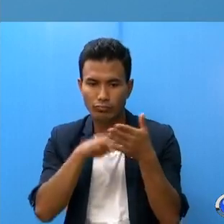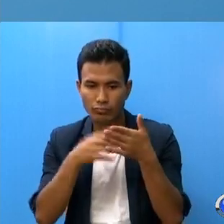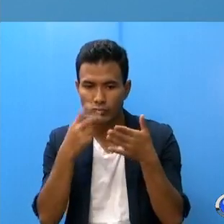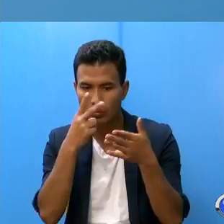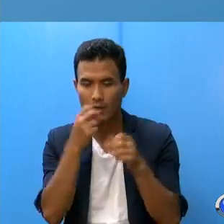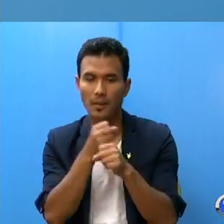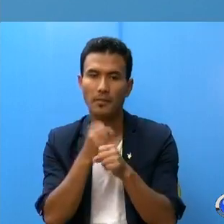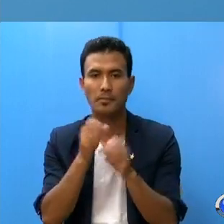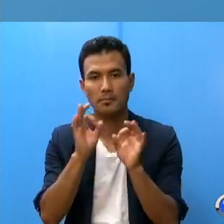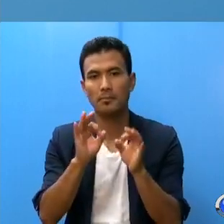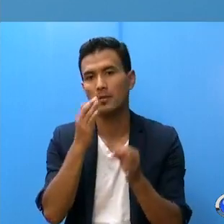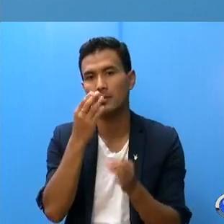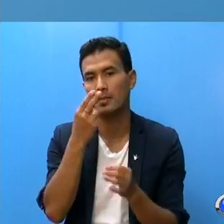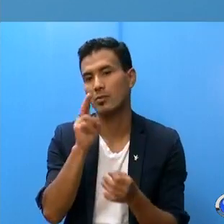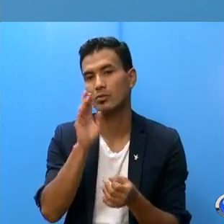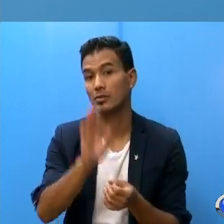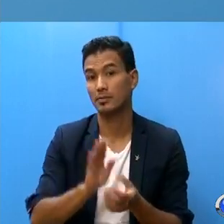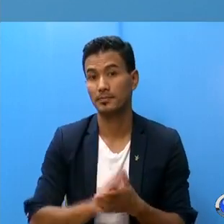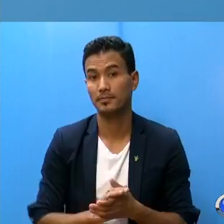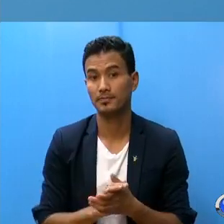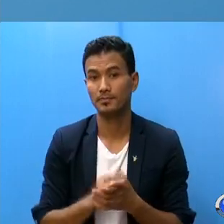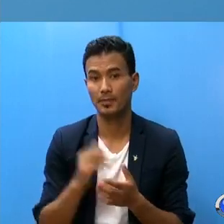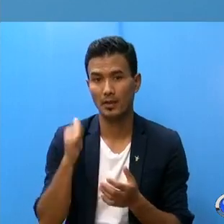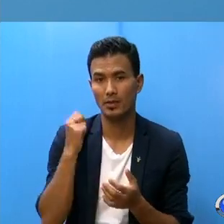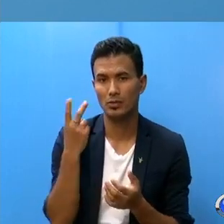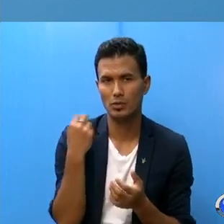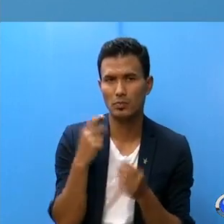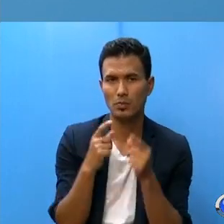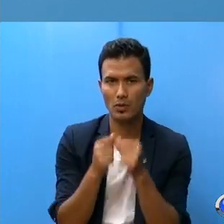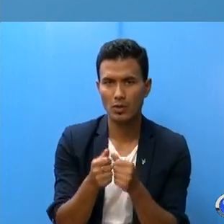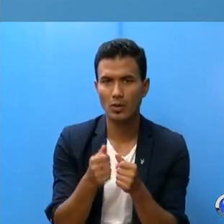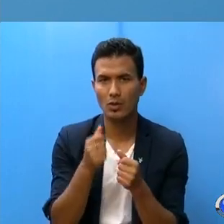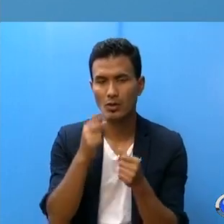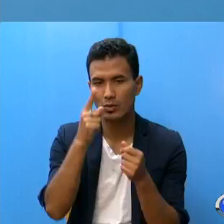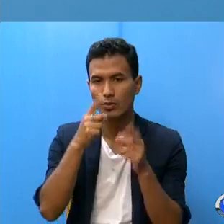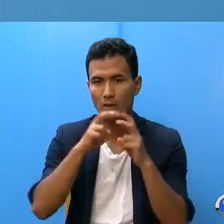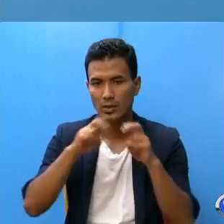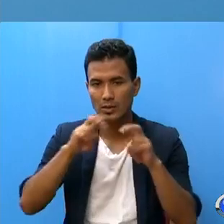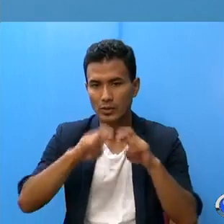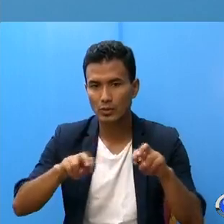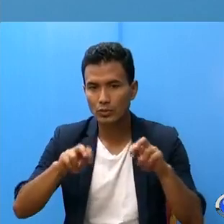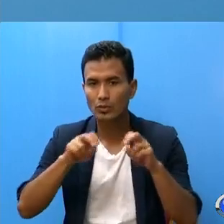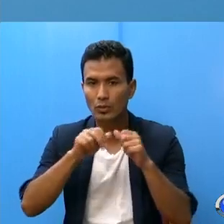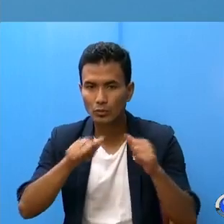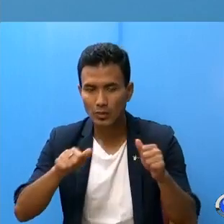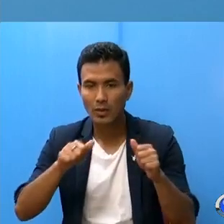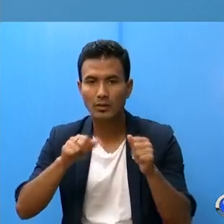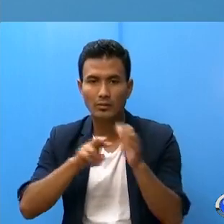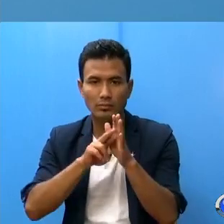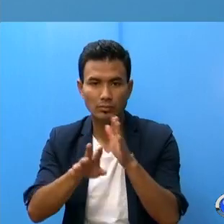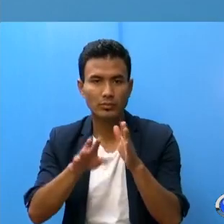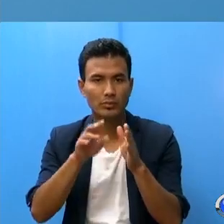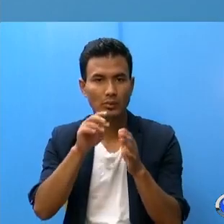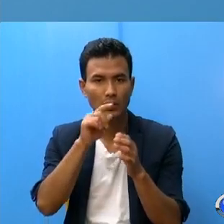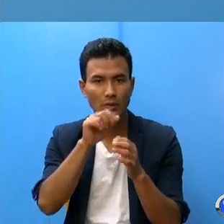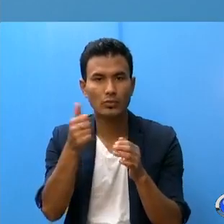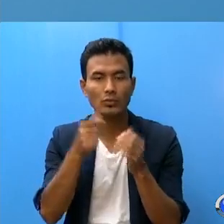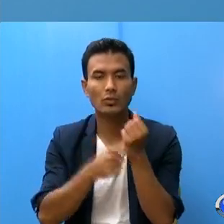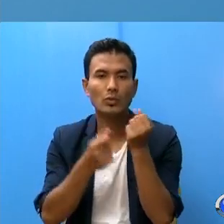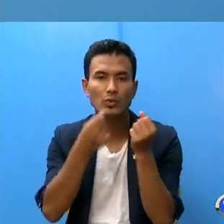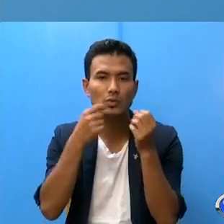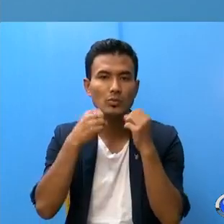दिखेगा शोड़ाइवस्ति वर्खर रीचर्च पनी आये को तियो त्यस्मा चैने डेक्षमी थासन भनी उसरी